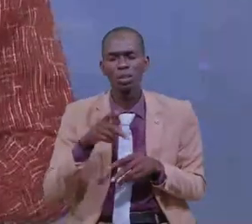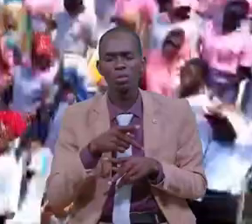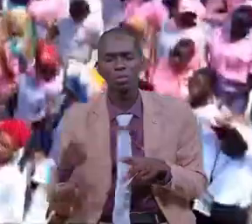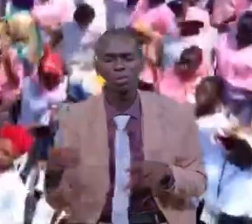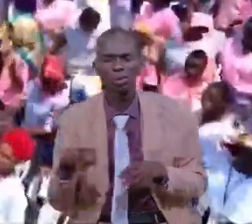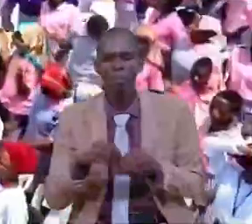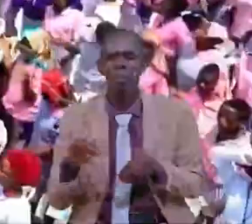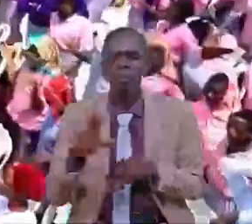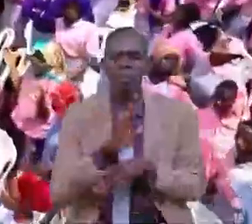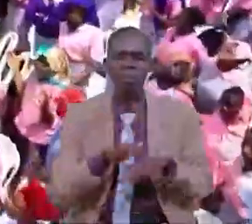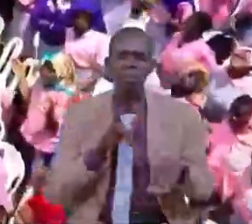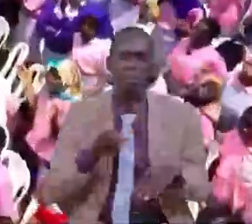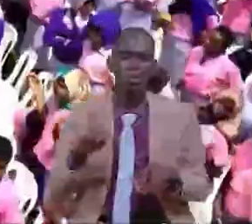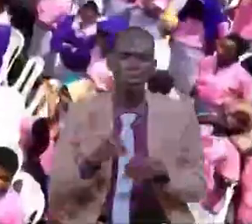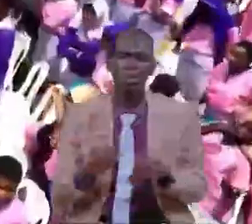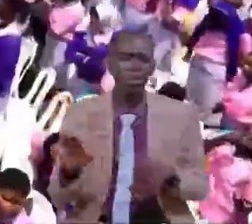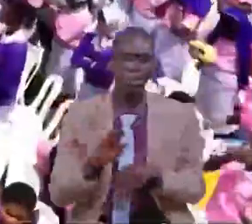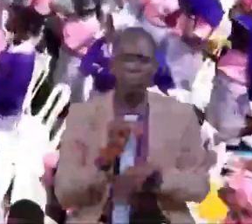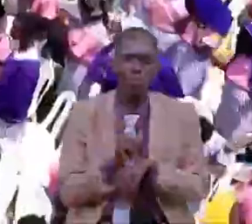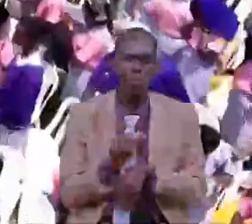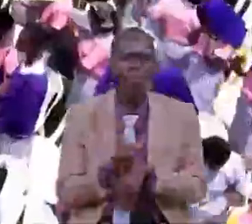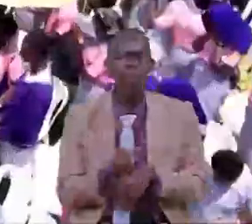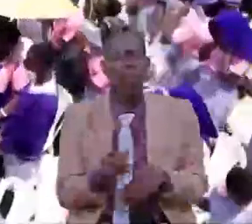profession, dans son appel,